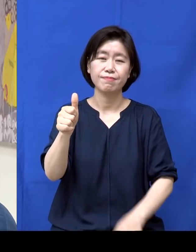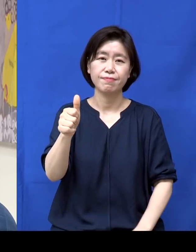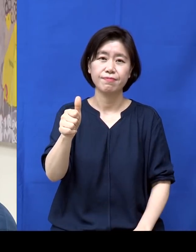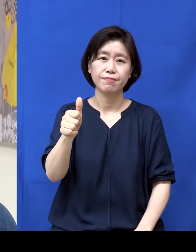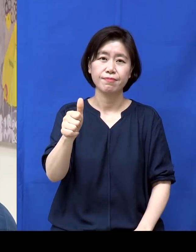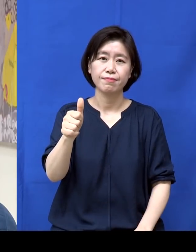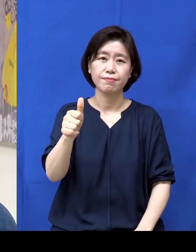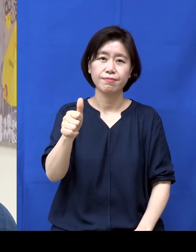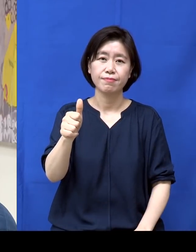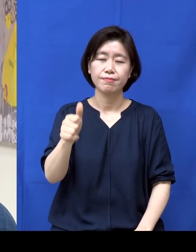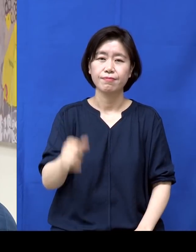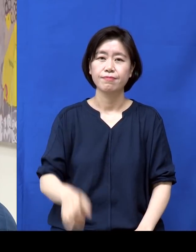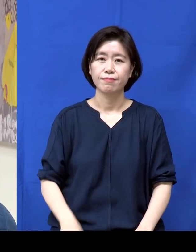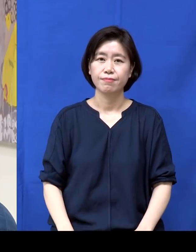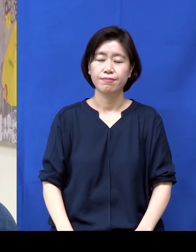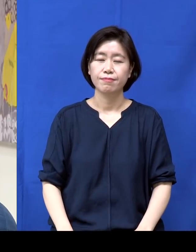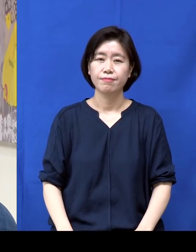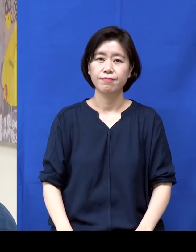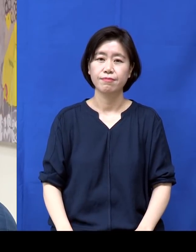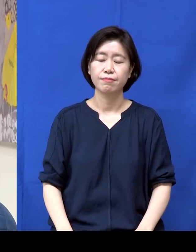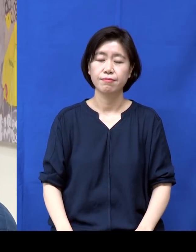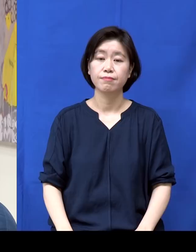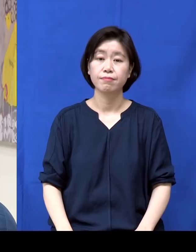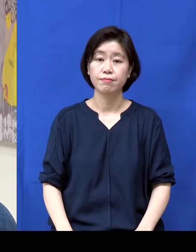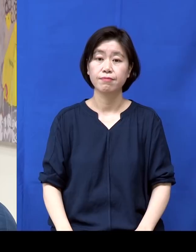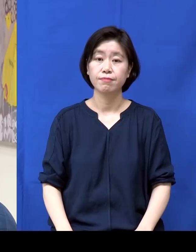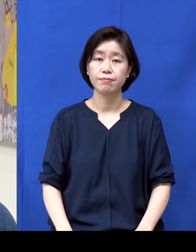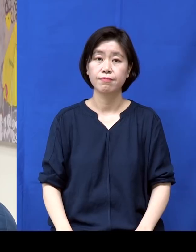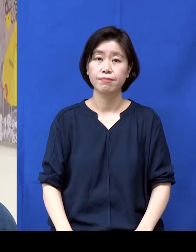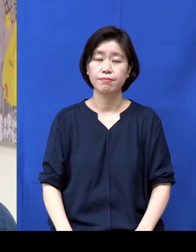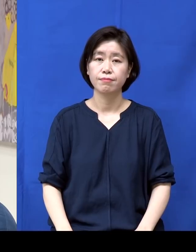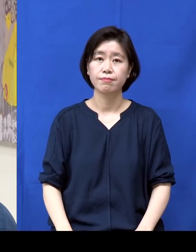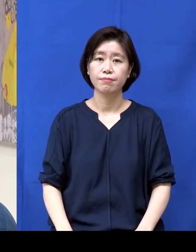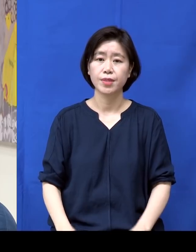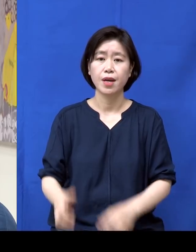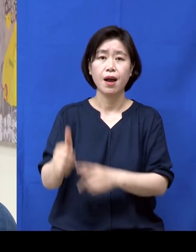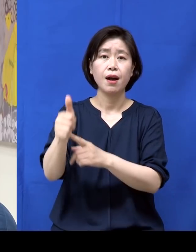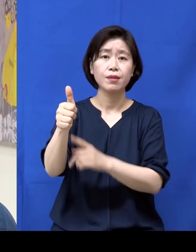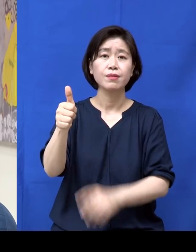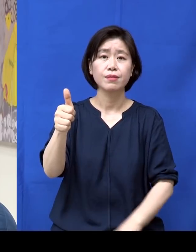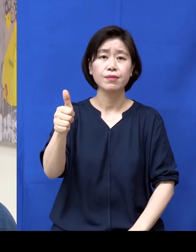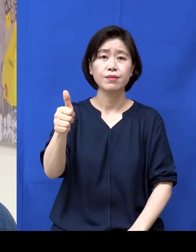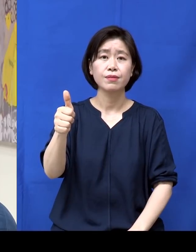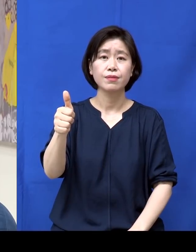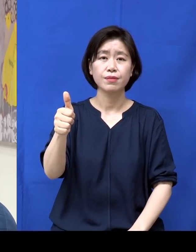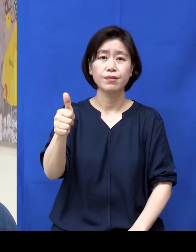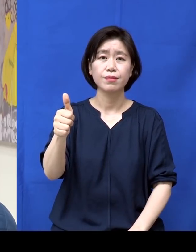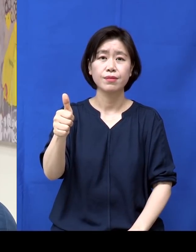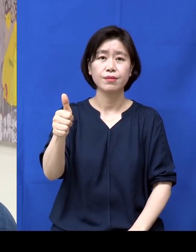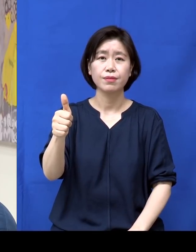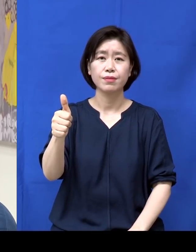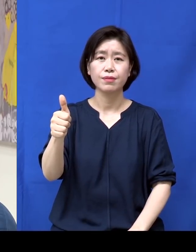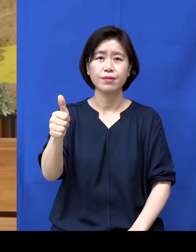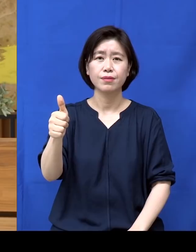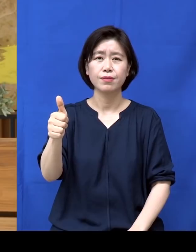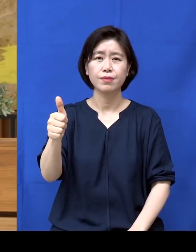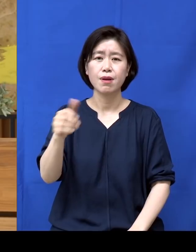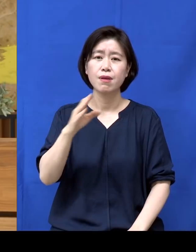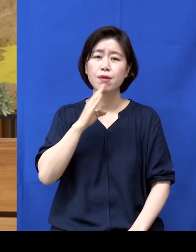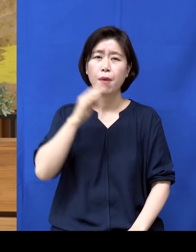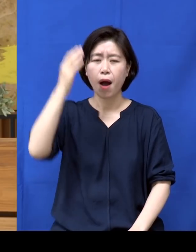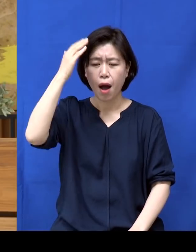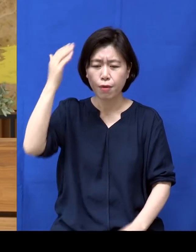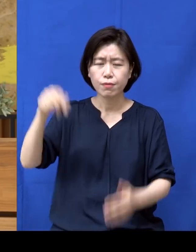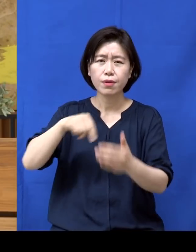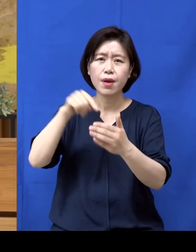그 분이 고인이 어떻게 보면 더 안타까운 거는 우리나라에서 제일 좋다고 하는 대학을 졸업하시는 분이었거든요.